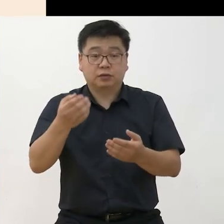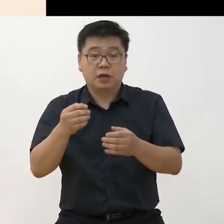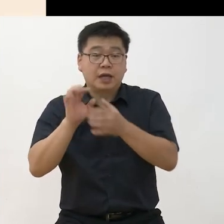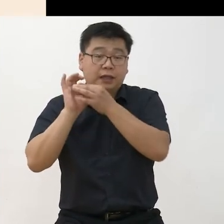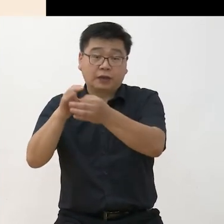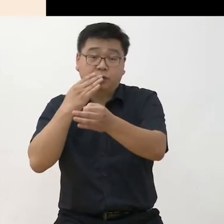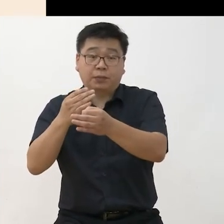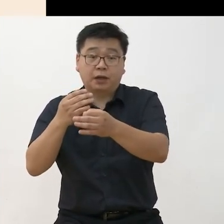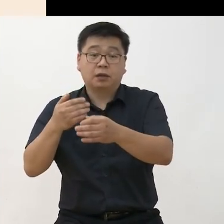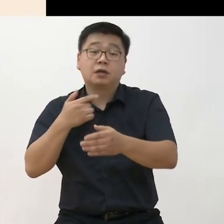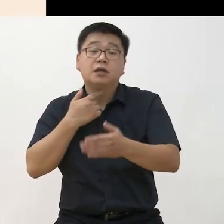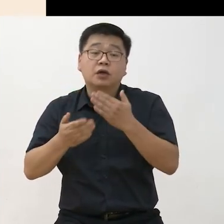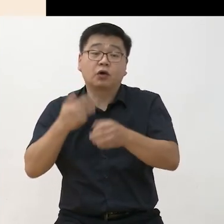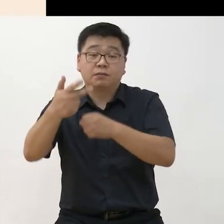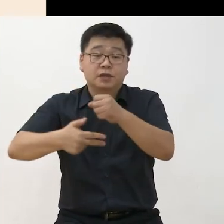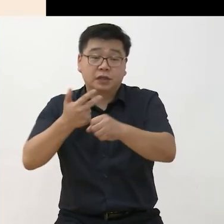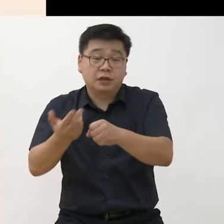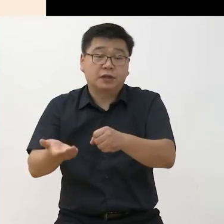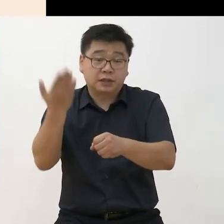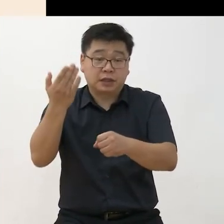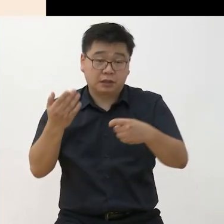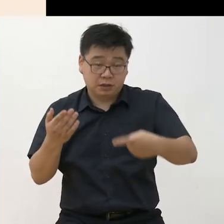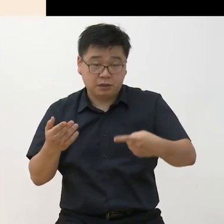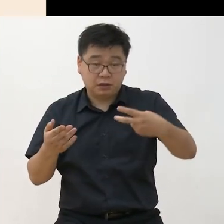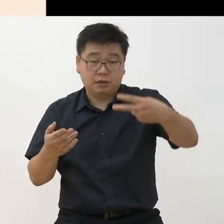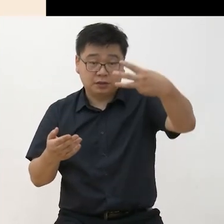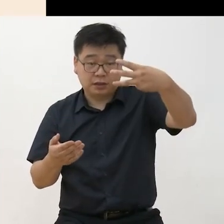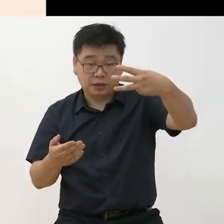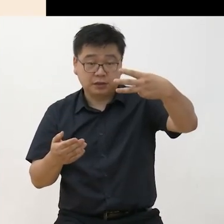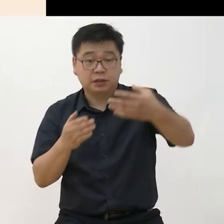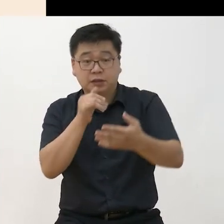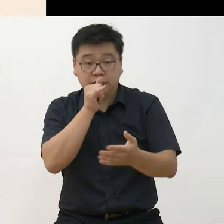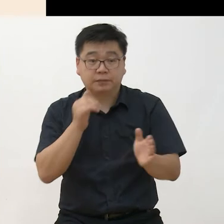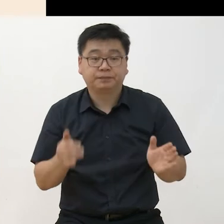이상의 운영 실적을 가진 단체들이 지원 신청 가능합니다.